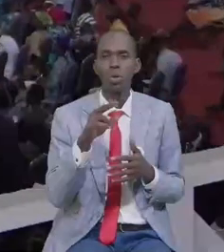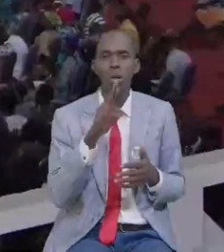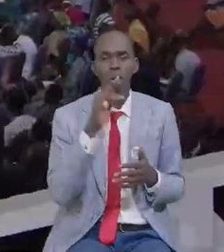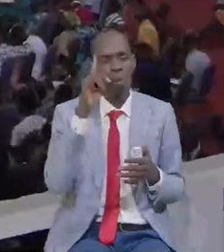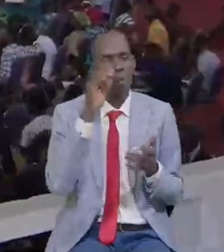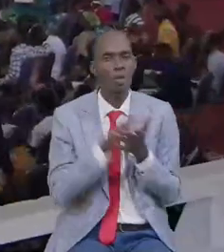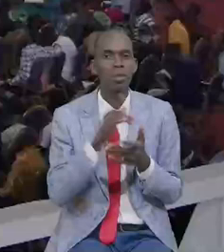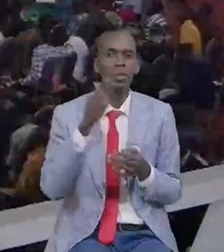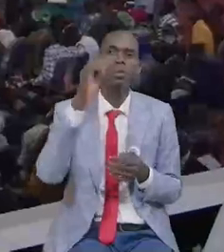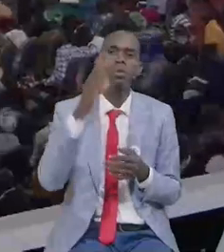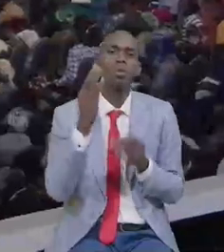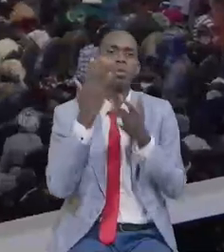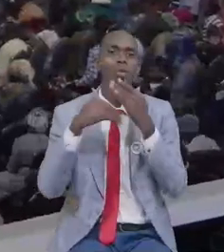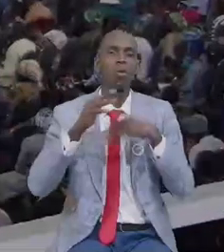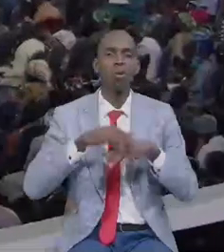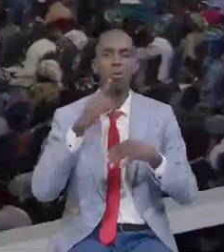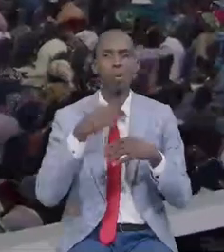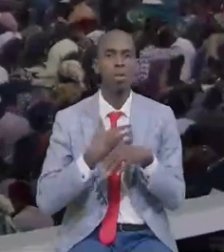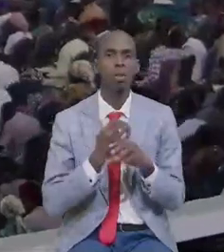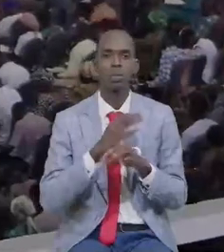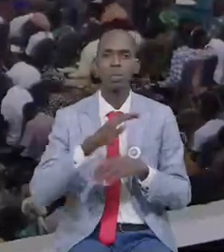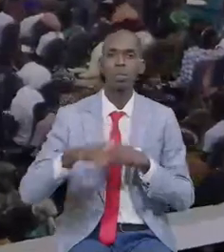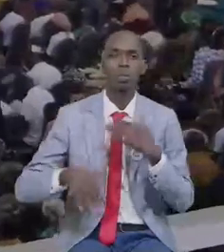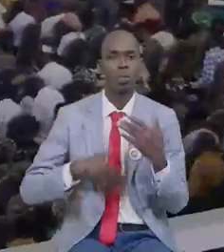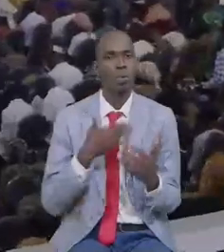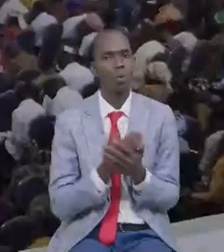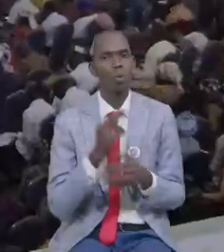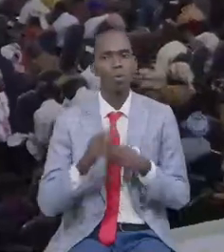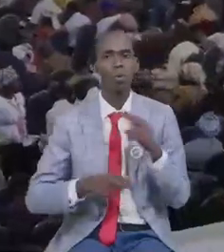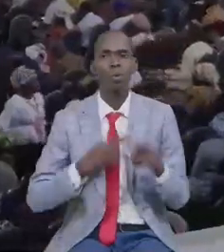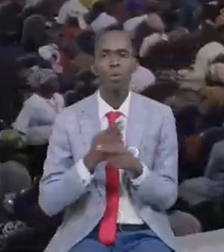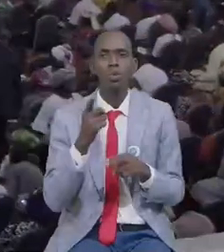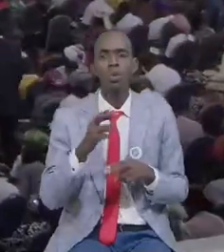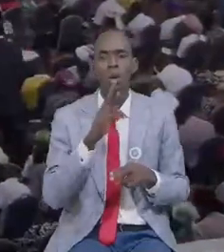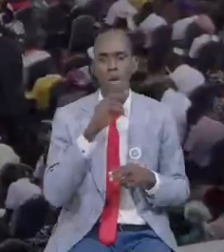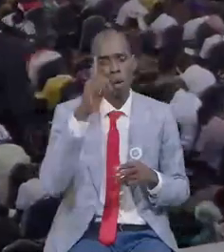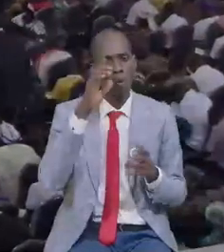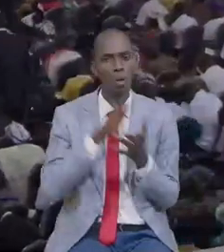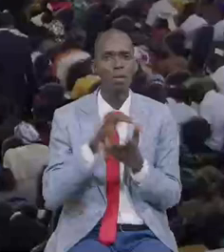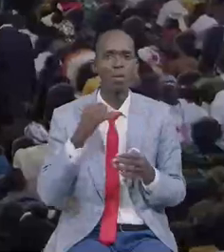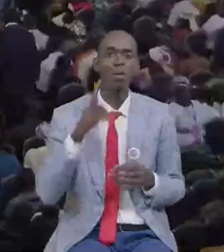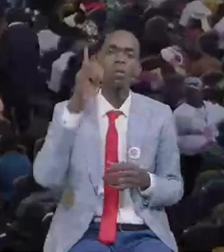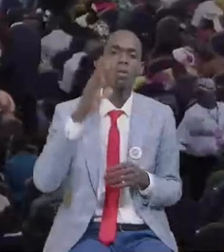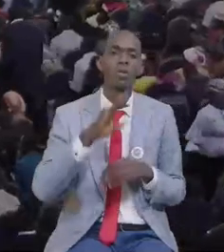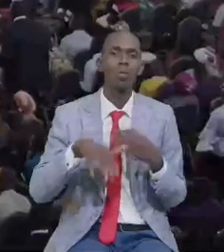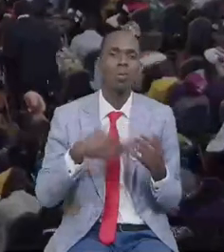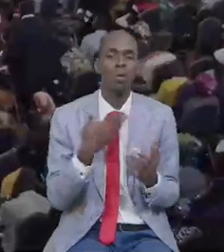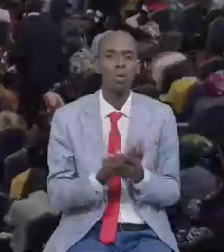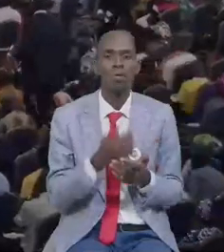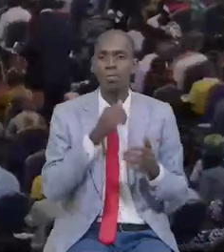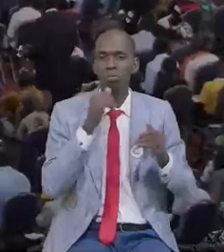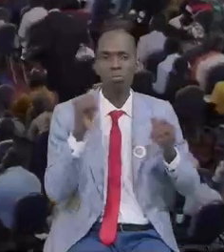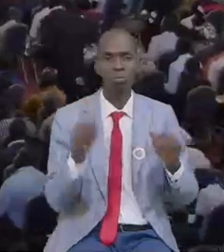ciel qui a créé tout l'univers. Tu crois au Dieu de toute